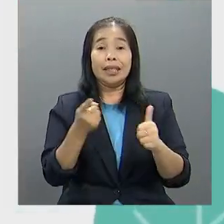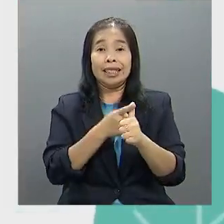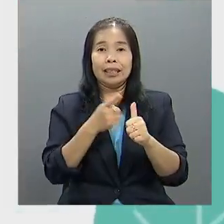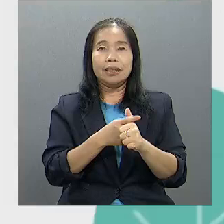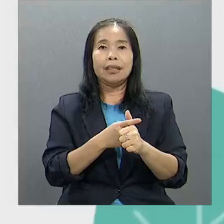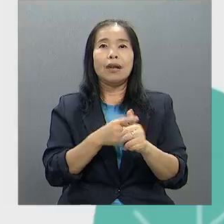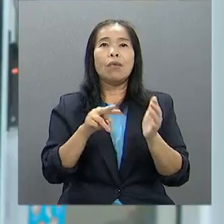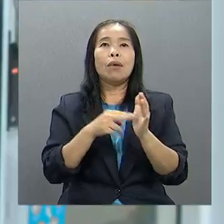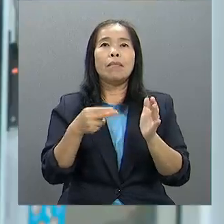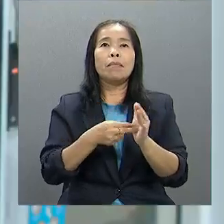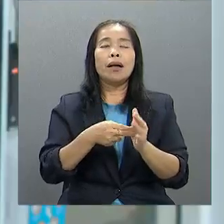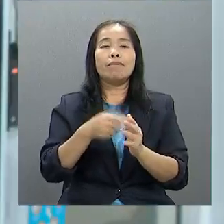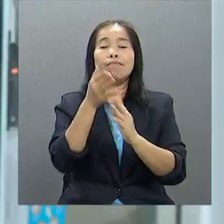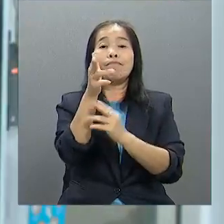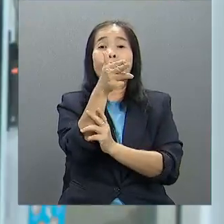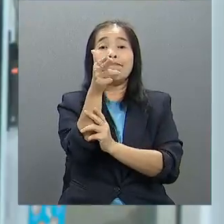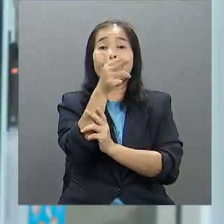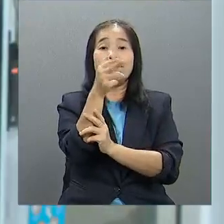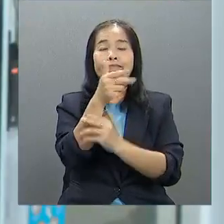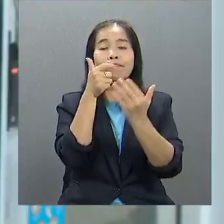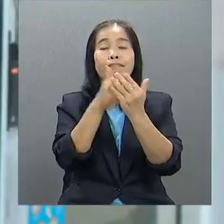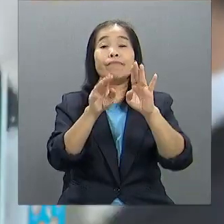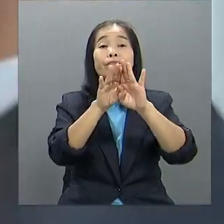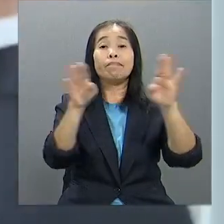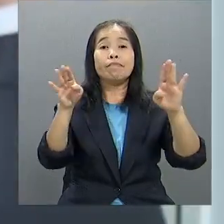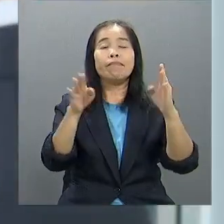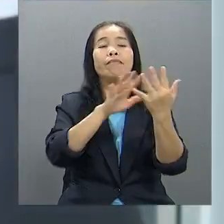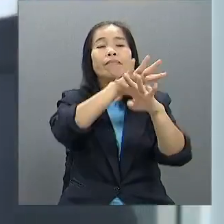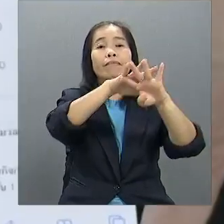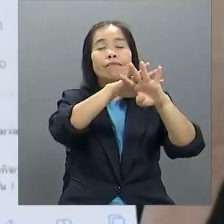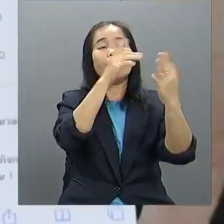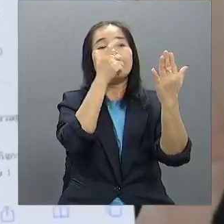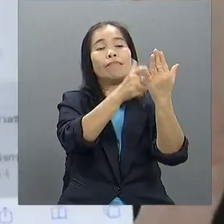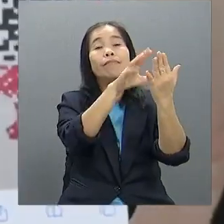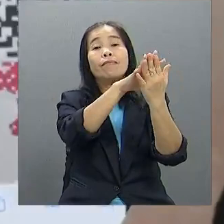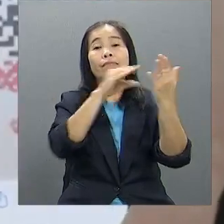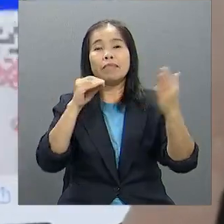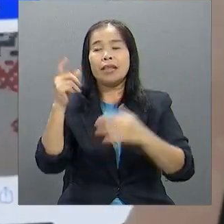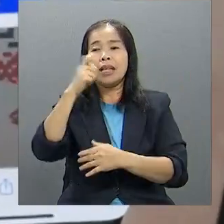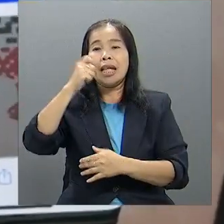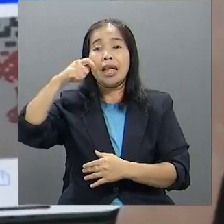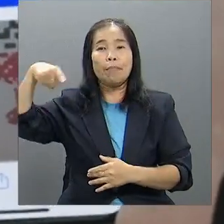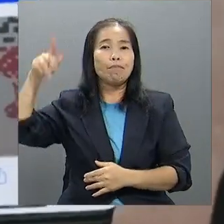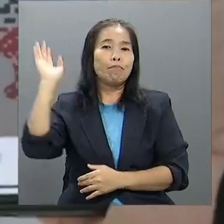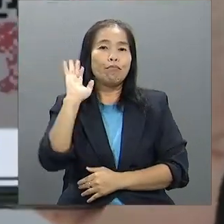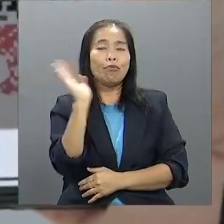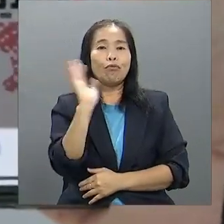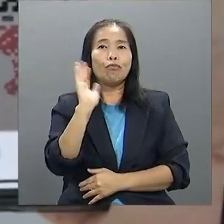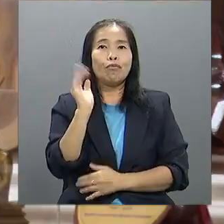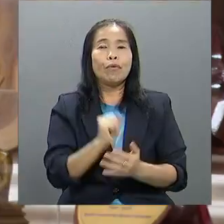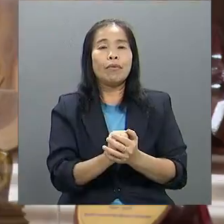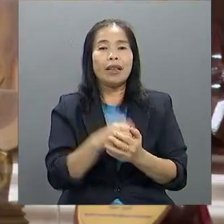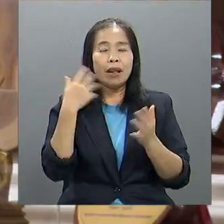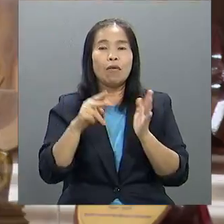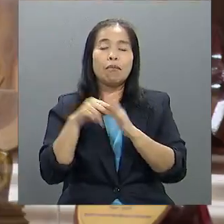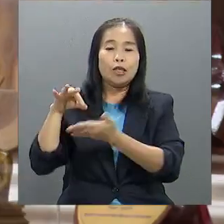ปิดกล้องปุ๊บเนี่ยเราออกแบบให้สามารถสแกนได้เลยโดยที่ไม่ต้องดาวน์โหลดแอปพลิเคชัน แล้วก็ไม่มีการติดตามตัวไปเรียกว่า